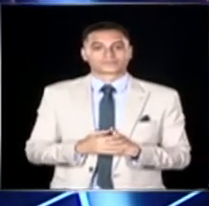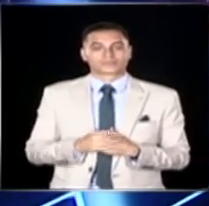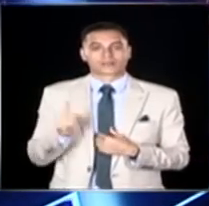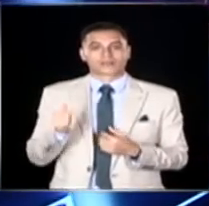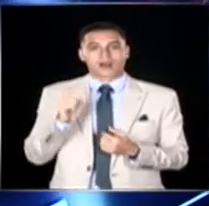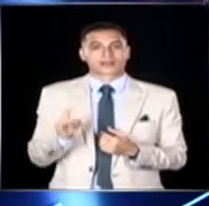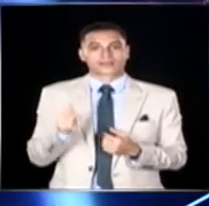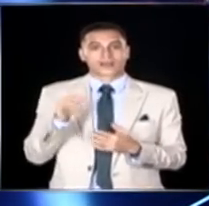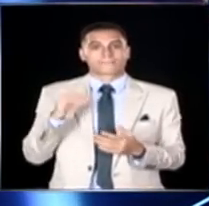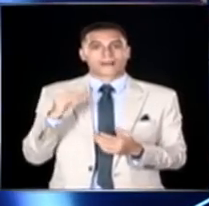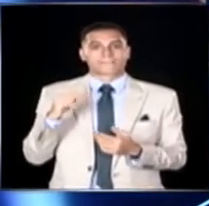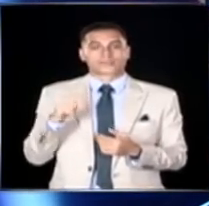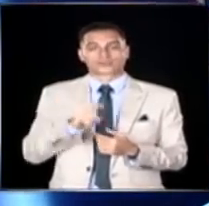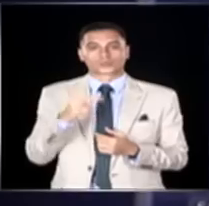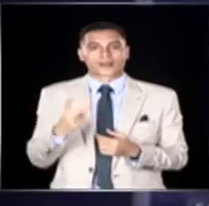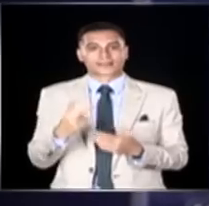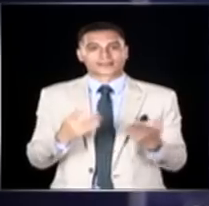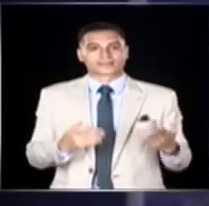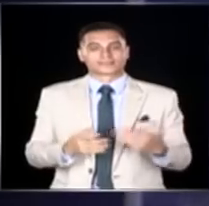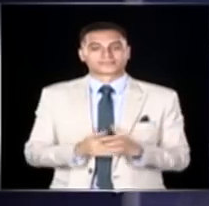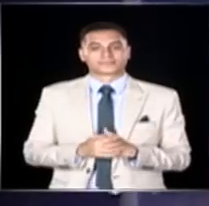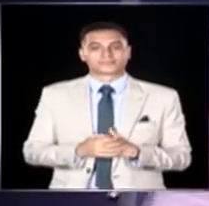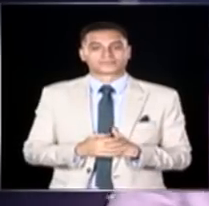رانيا محمد والسؤال الثاني.